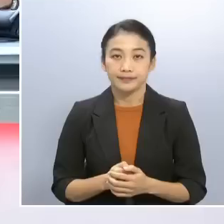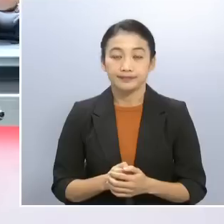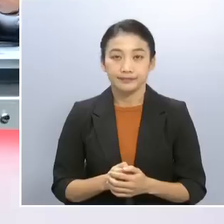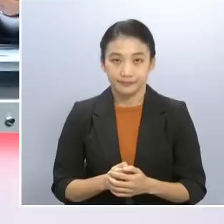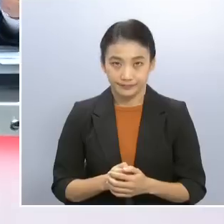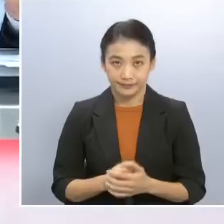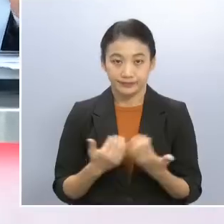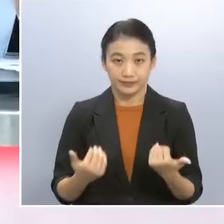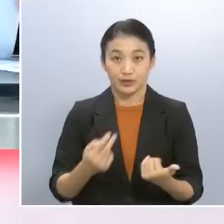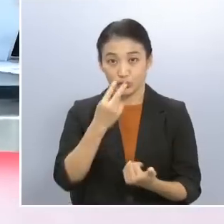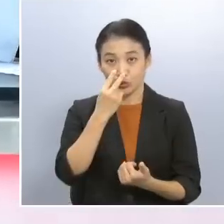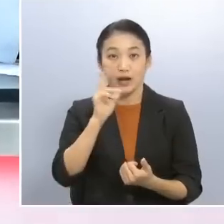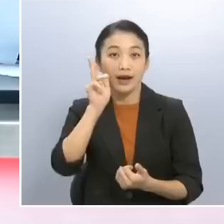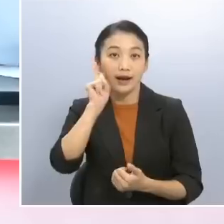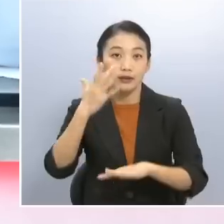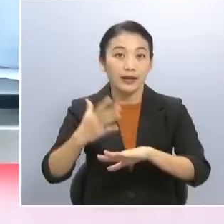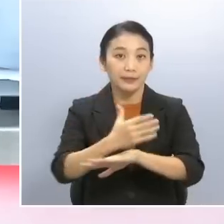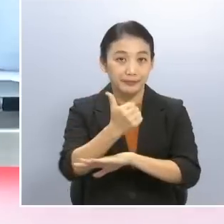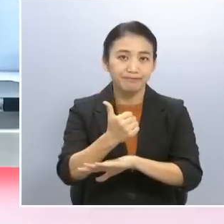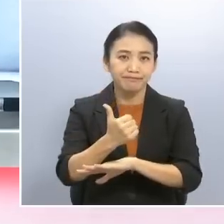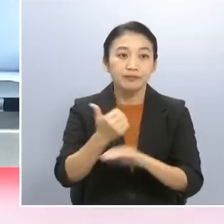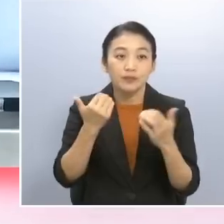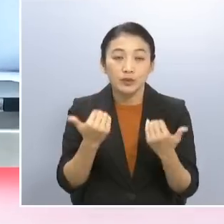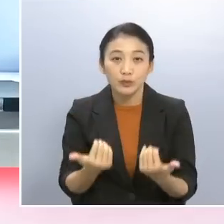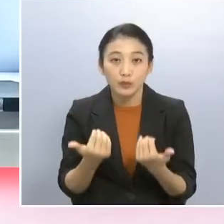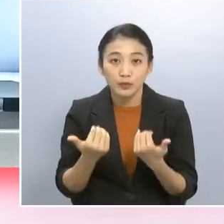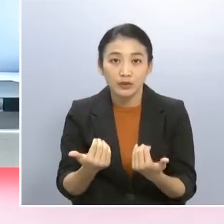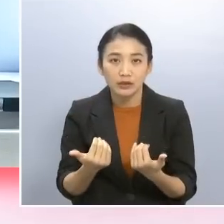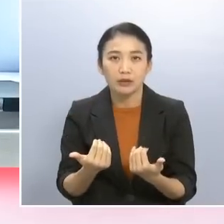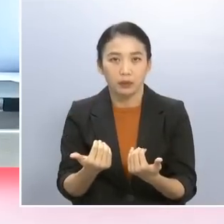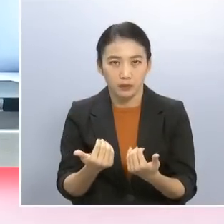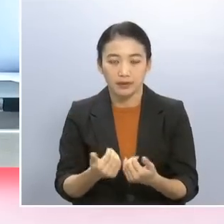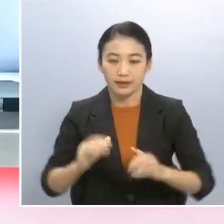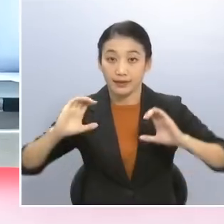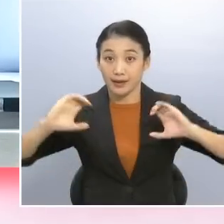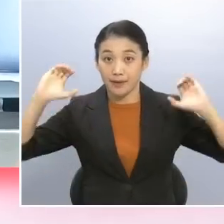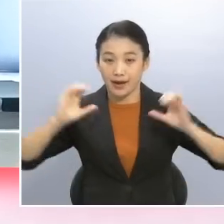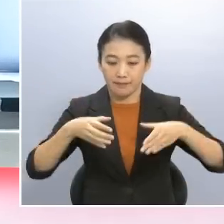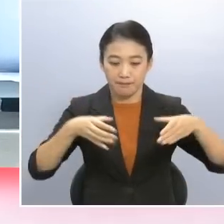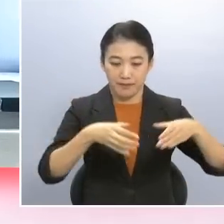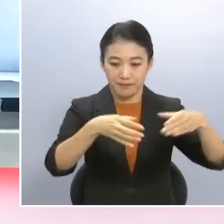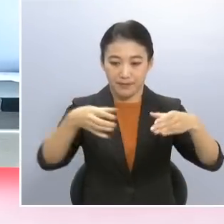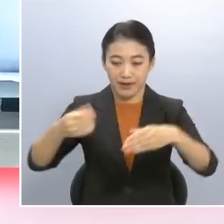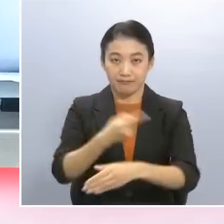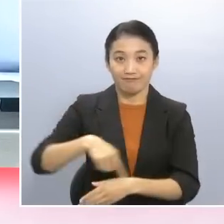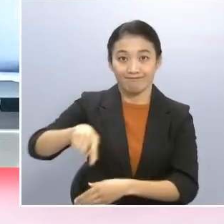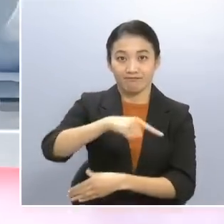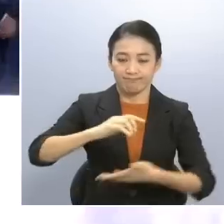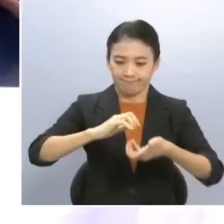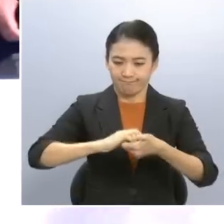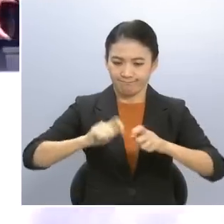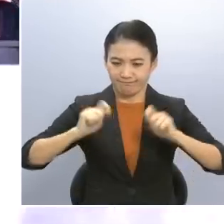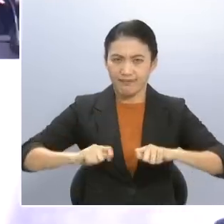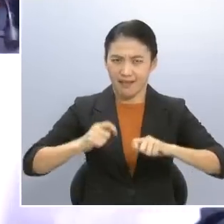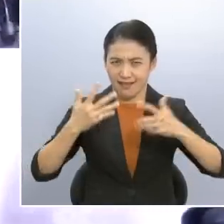ผู้ชมครับไปดูเรื่องของการเมืองกันหน่อยนะฮะคือณวันนี้นี่พรรคร่วมรัฐบาลที่มีการเซ็นเอ็มโอยูกันไปแล้วนะครับปรากฏว่ามี